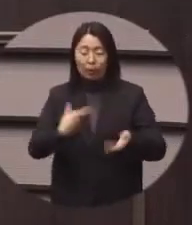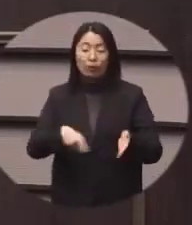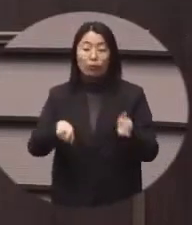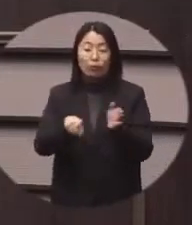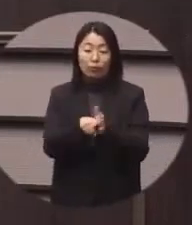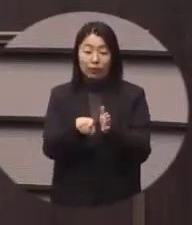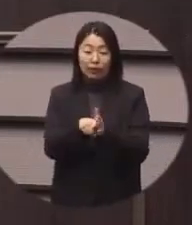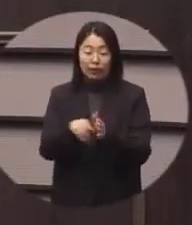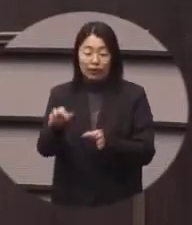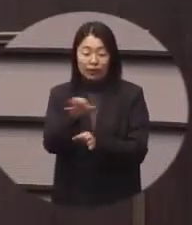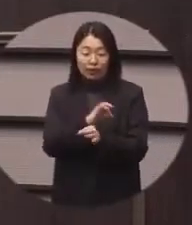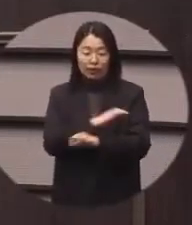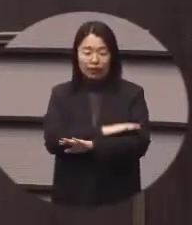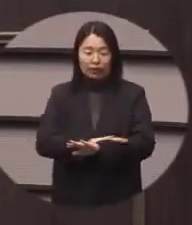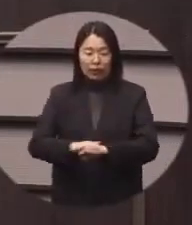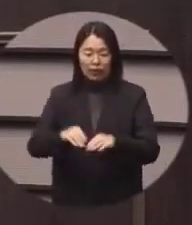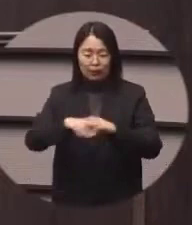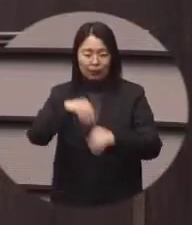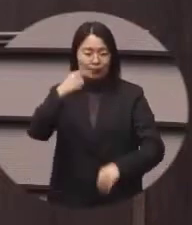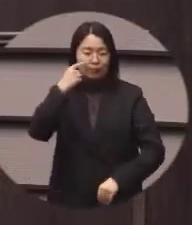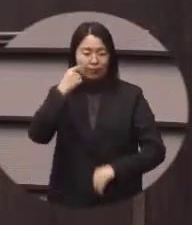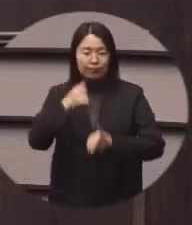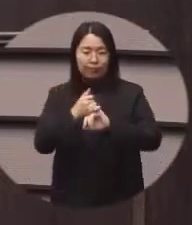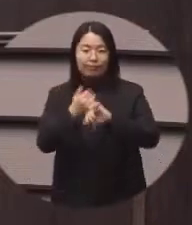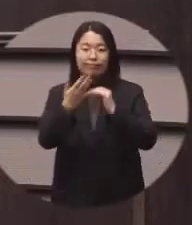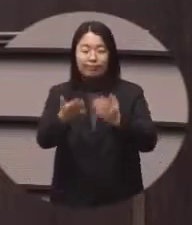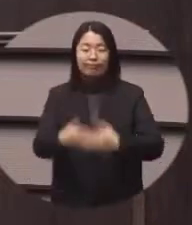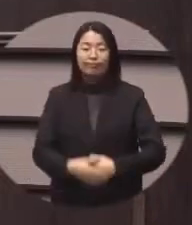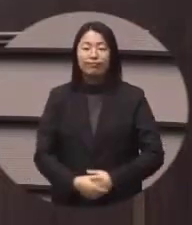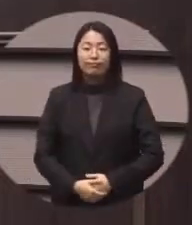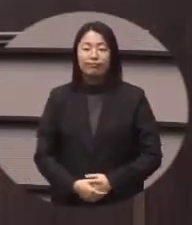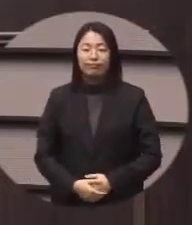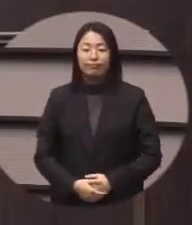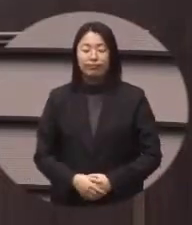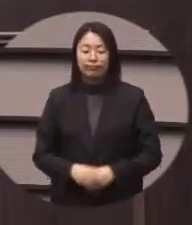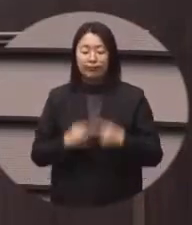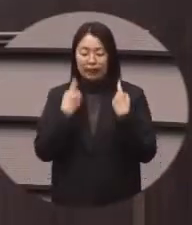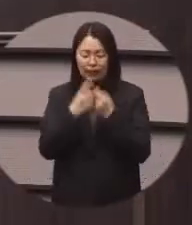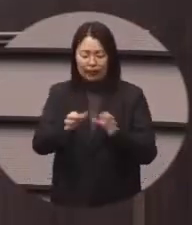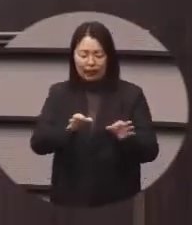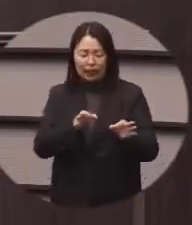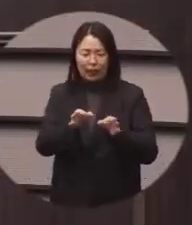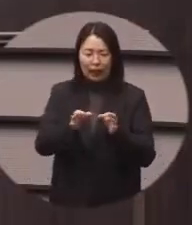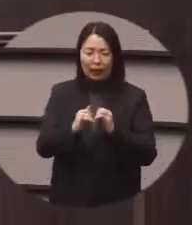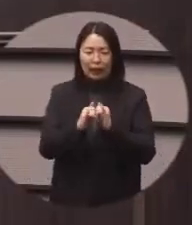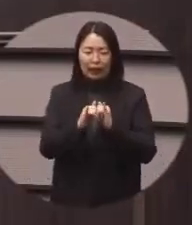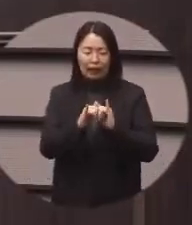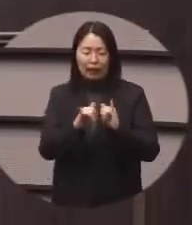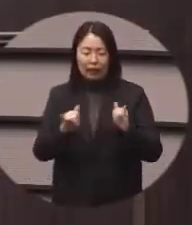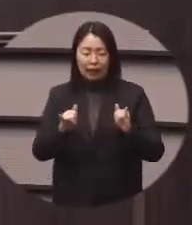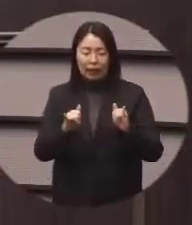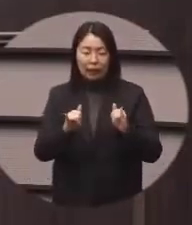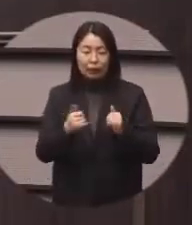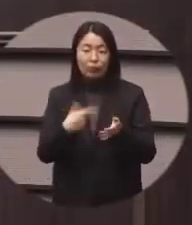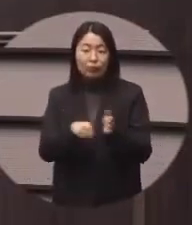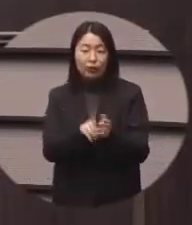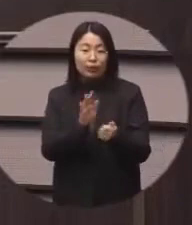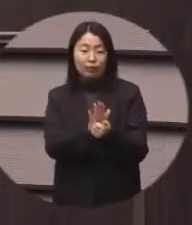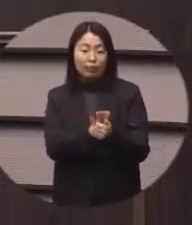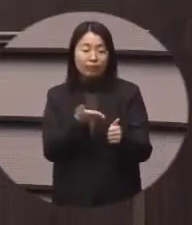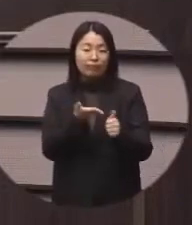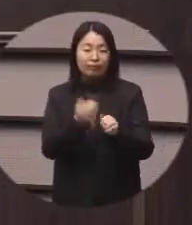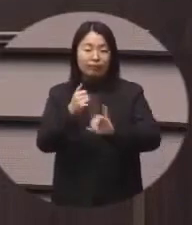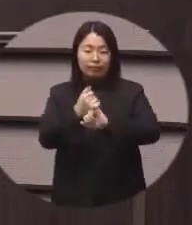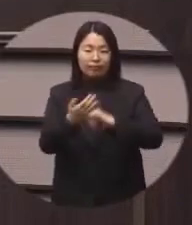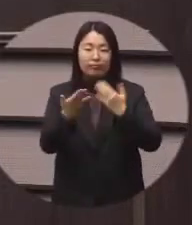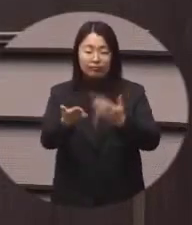위축된 경기 속에 어려움을 겪고 있는 소상공인의 자생력 강화를 지원하겠습니다. 운영자금,